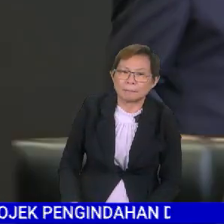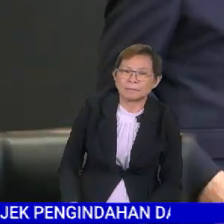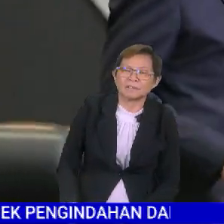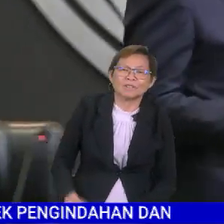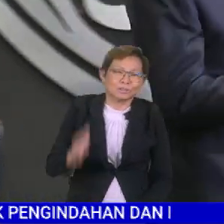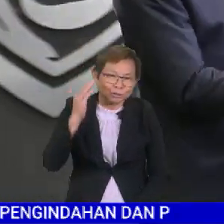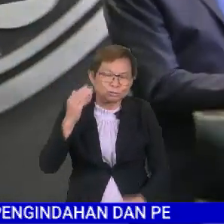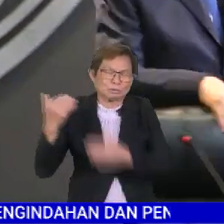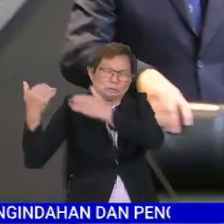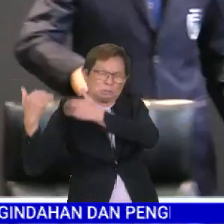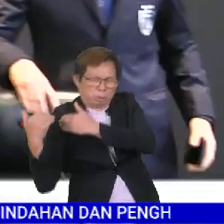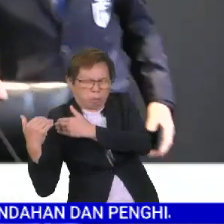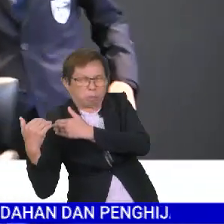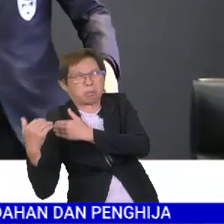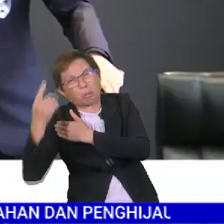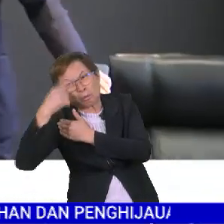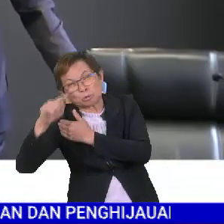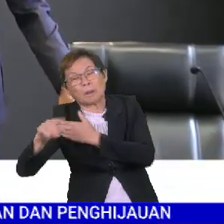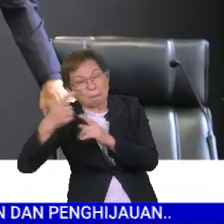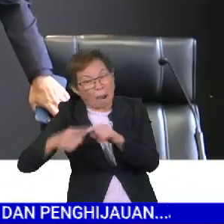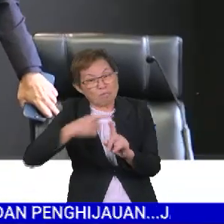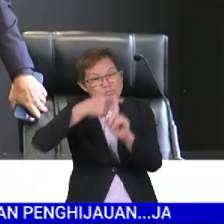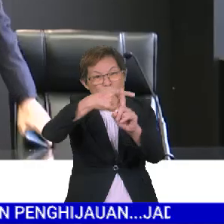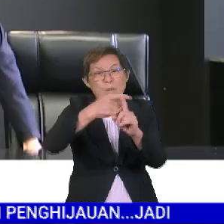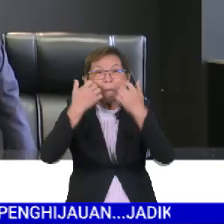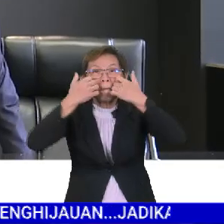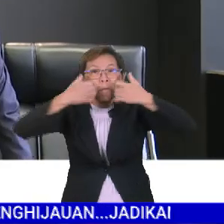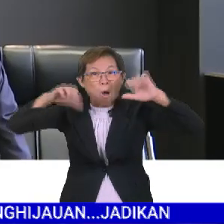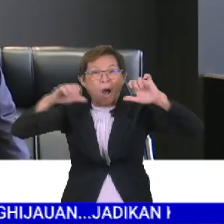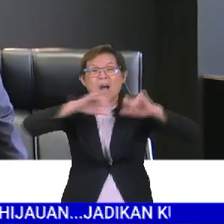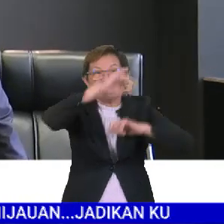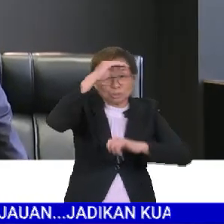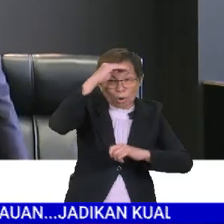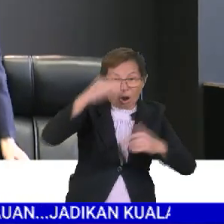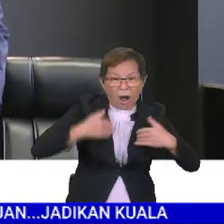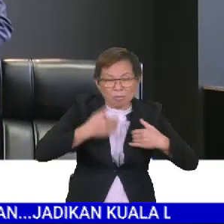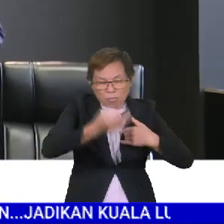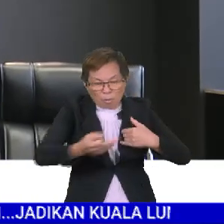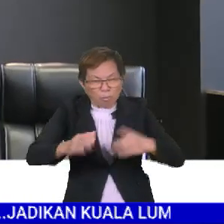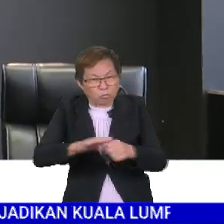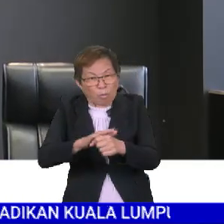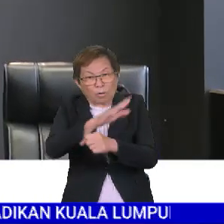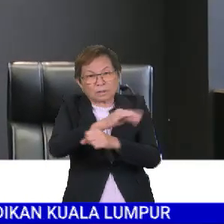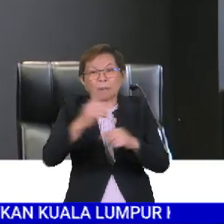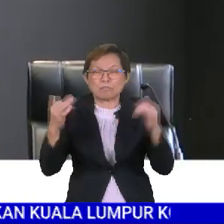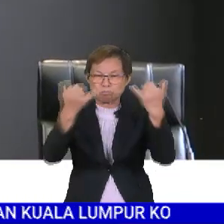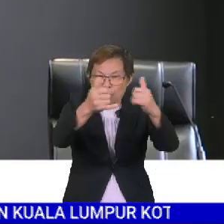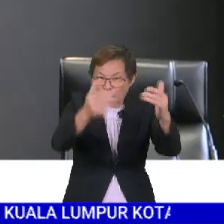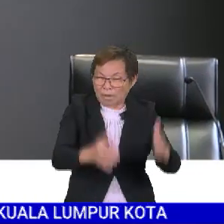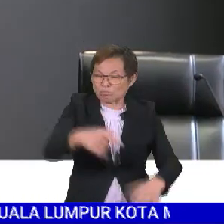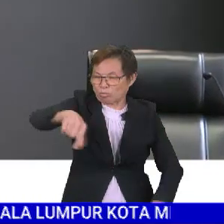Biarpun sedar tugas berat sedang menantinya, beliau optimis dengan kemampuan JDT yang memiliki fasiliti lengkap dan himpunan pemain